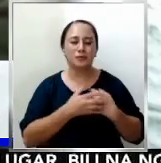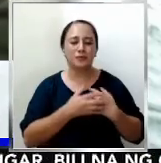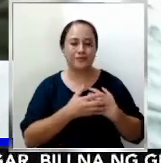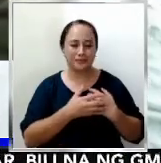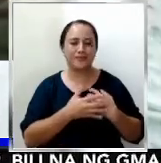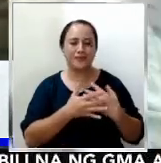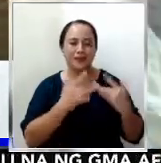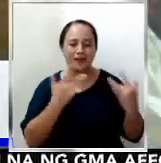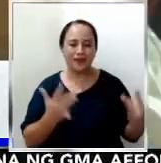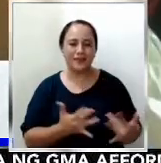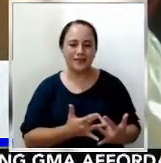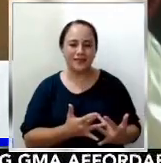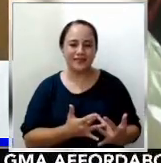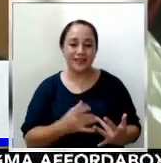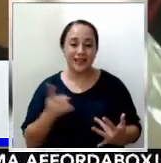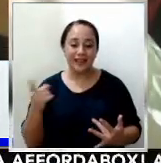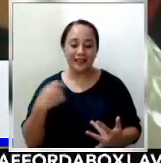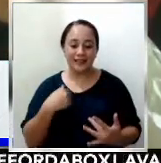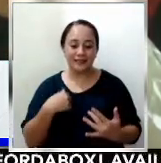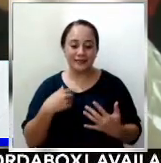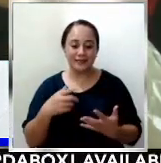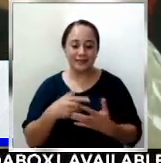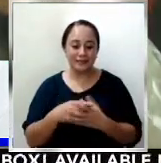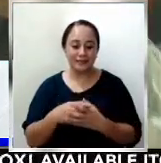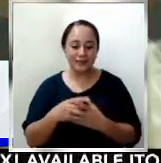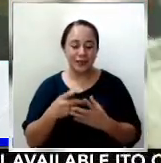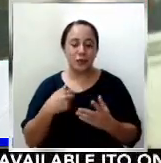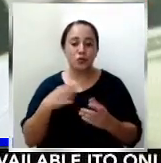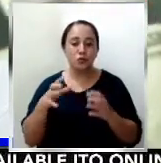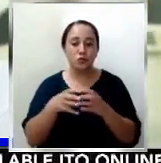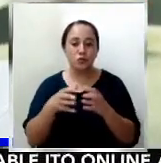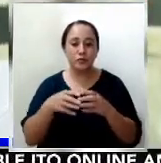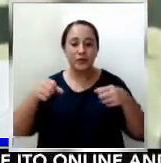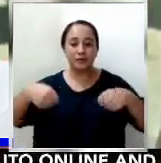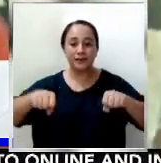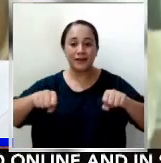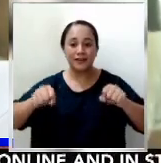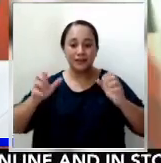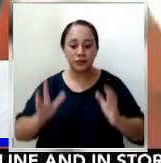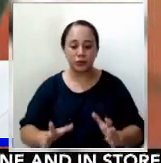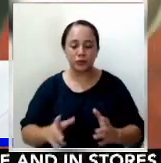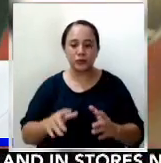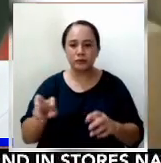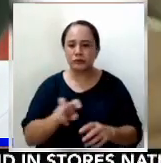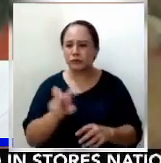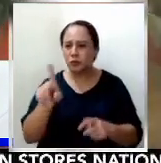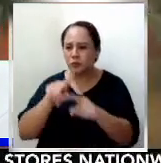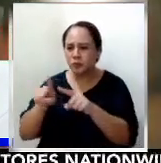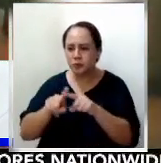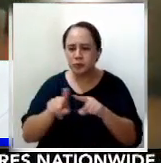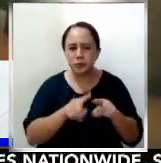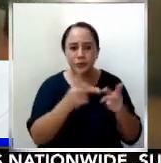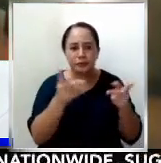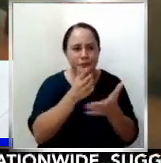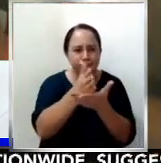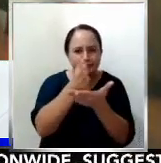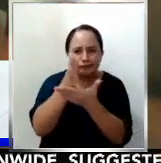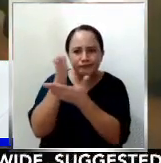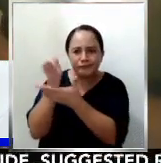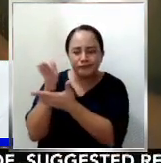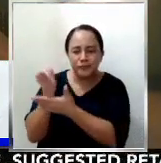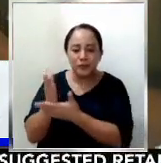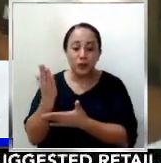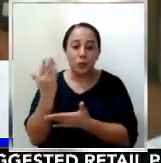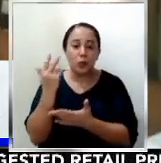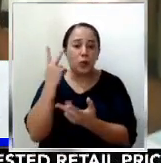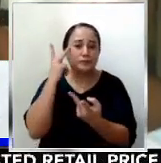Iyan ang Naked Walls Philippines, grupo ng riders na naglalakbay sa iba't ibang lugar sa Pilipinas. Ang kanilang